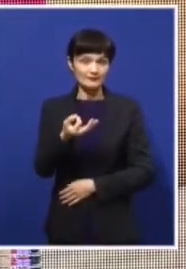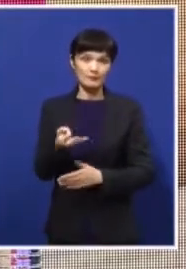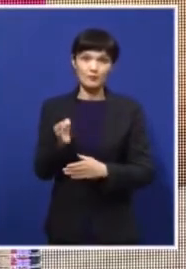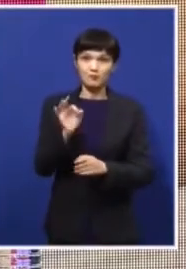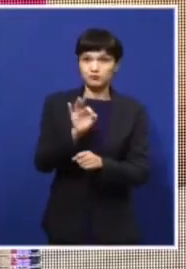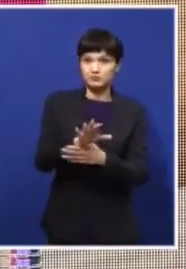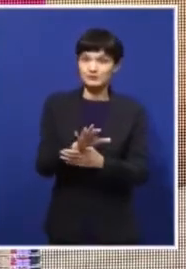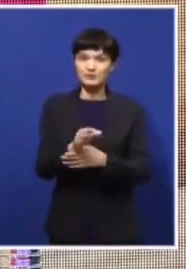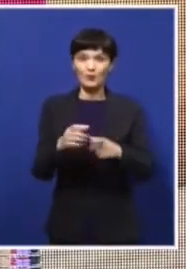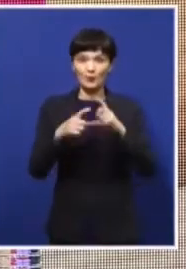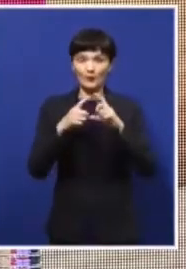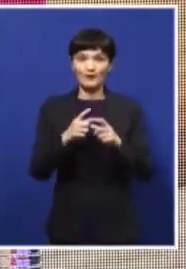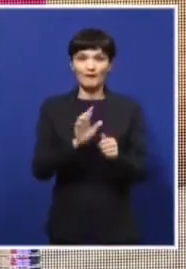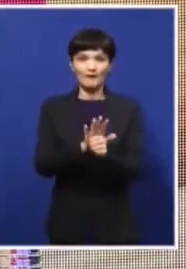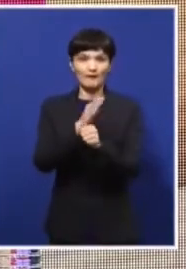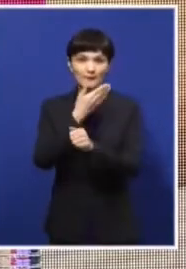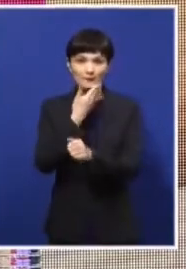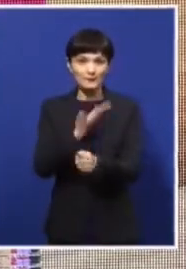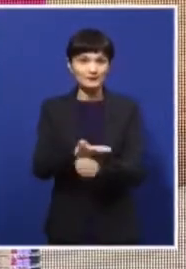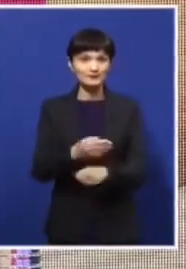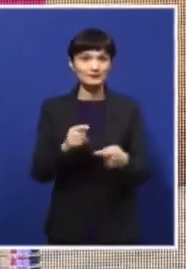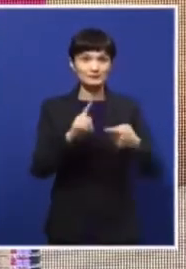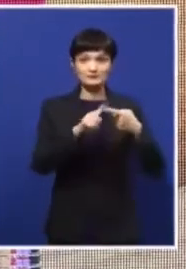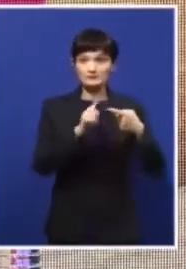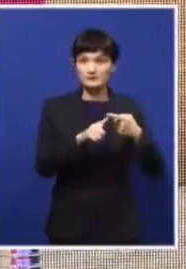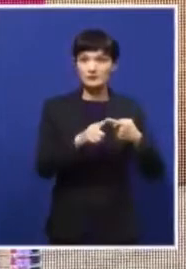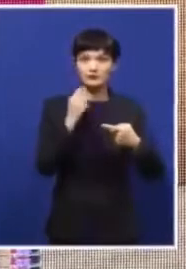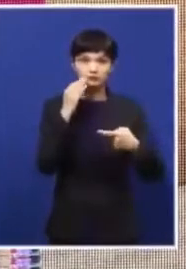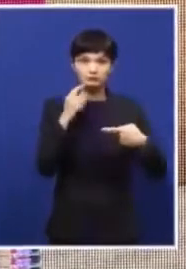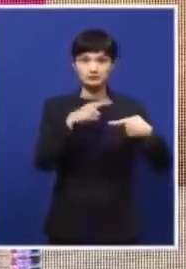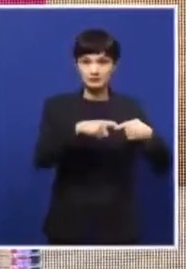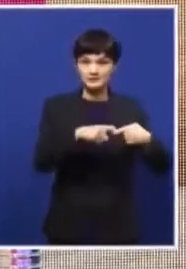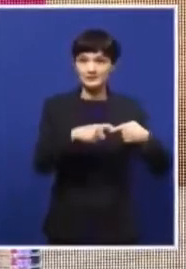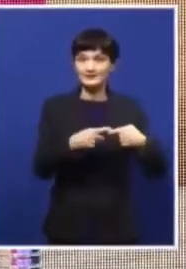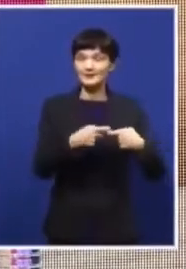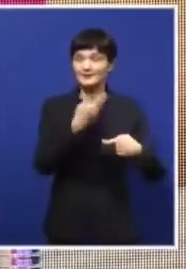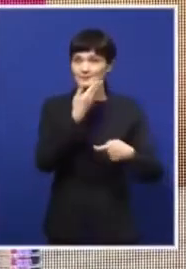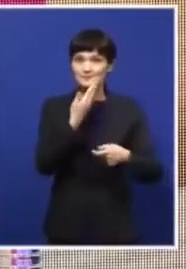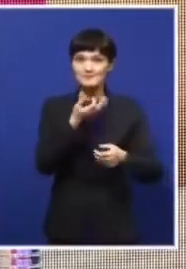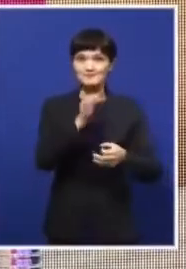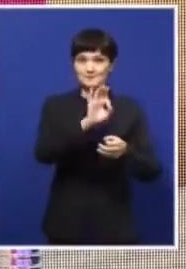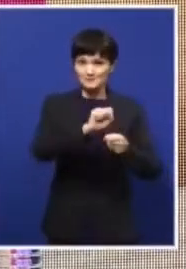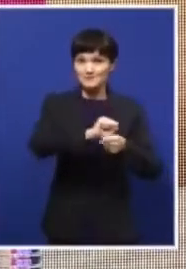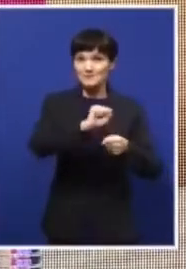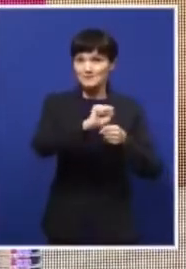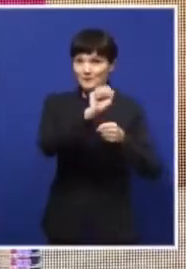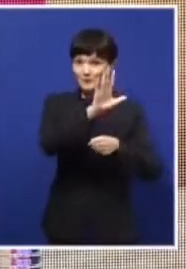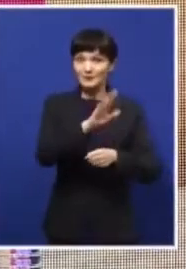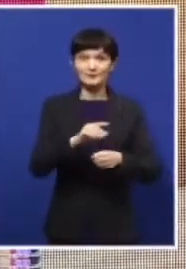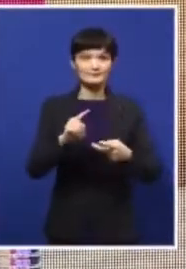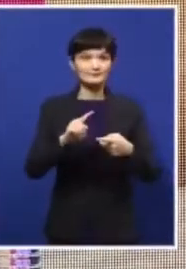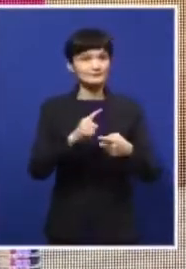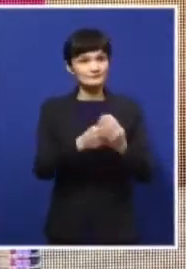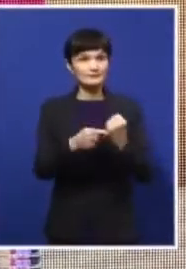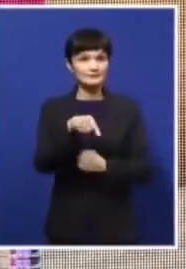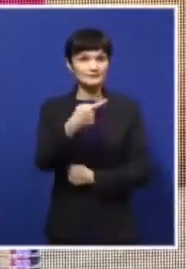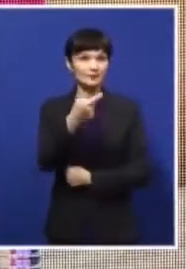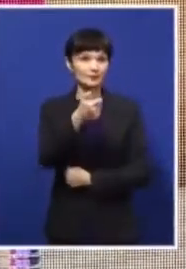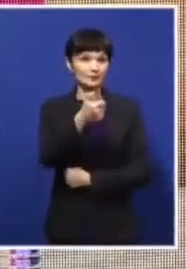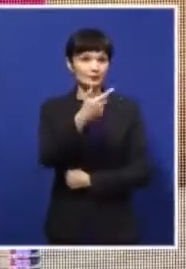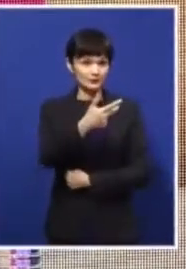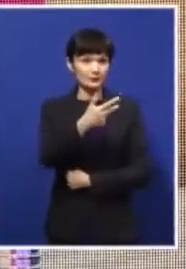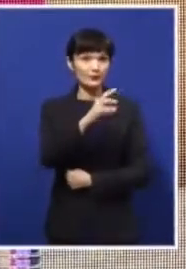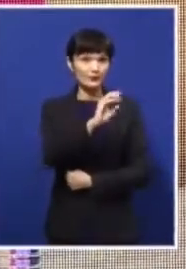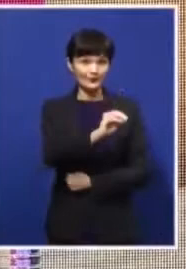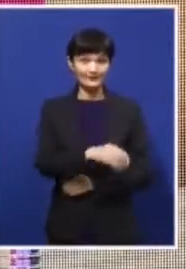的回馈大概有5个部分，第一个是绑定的加码，这个部分就是会有157万份。 另外会有